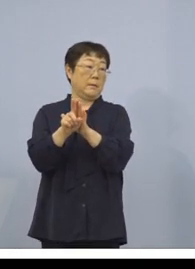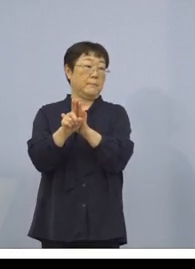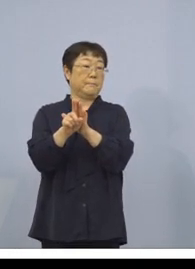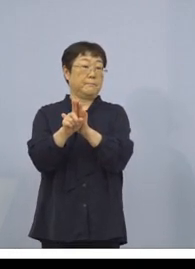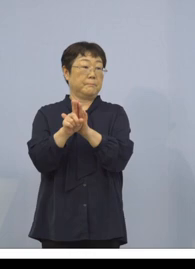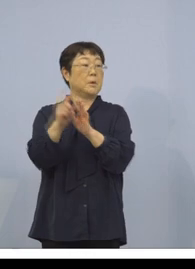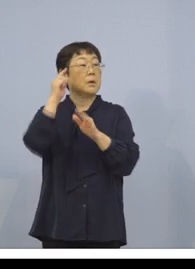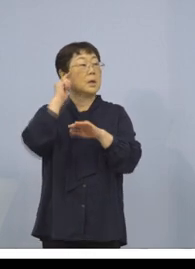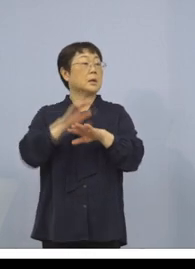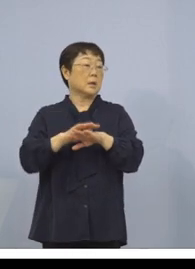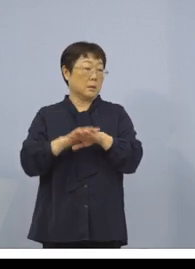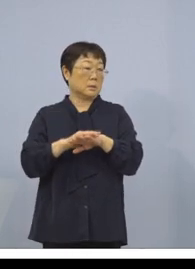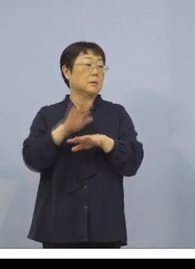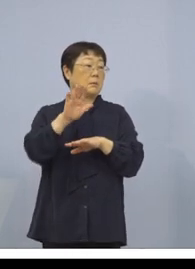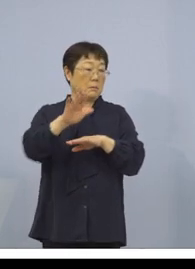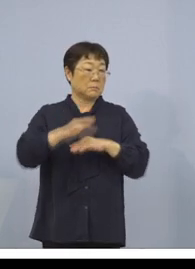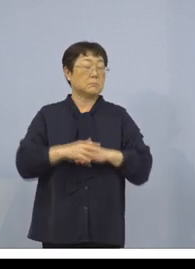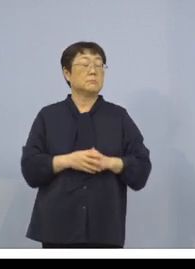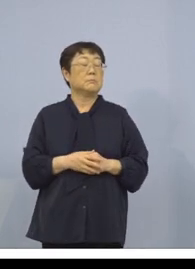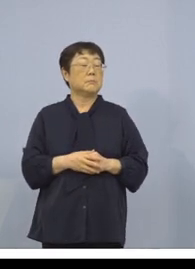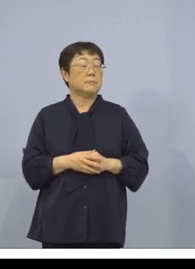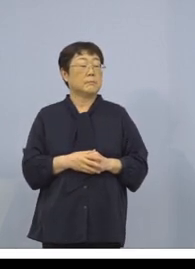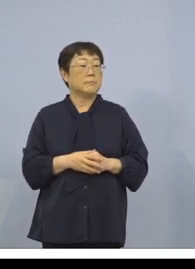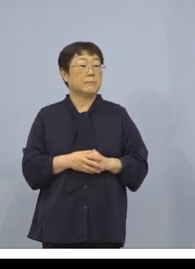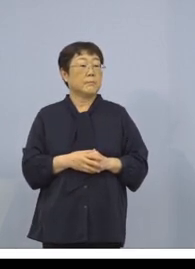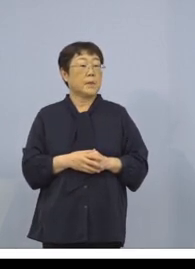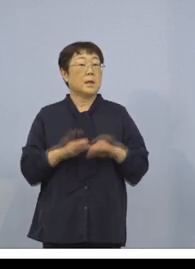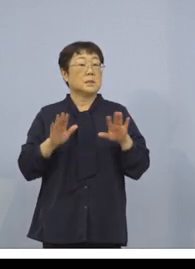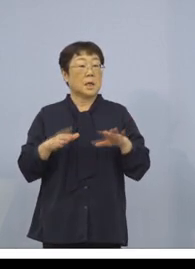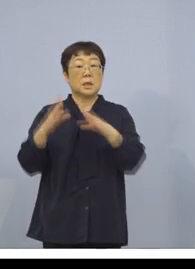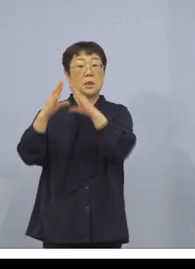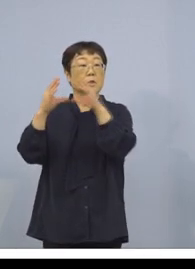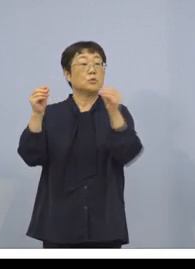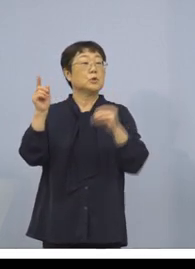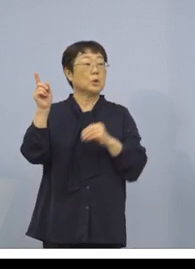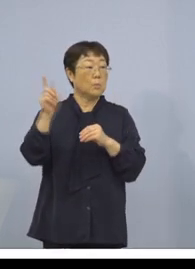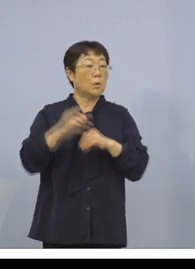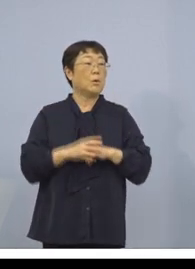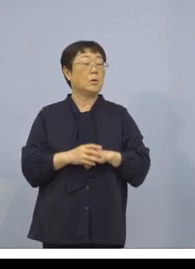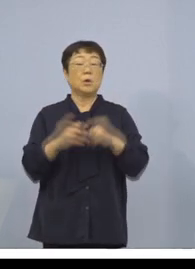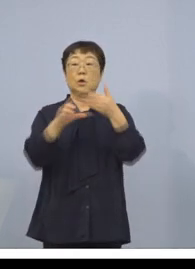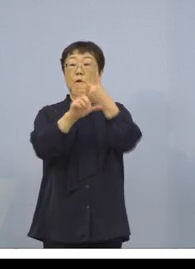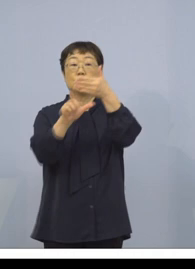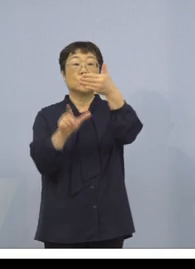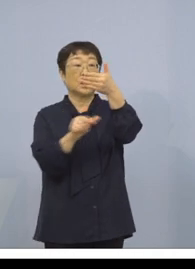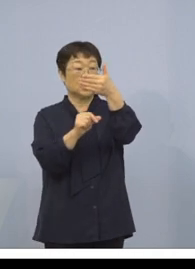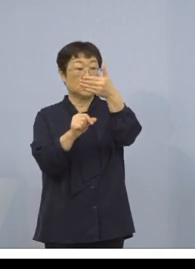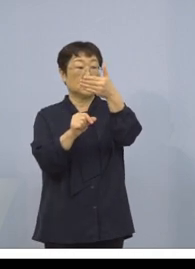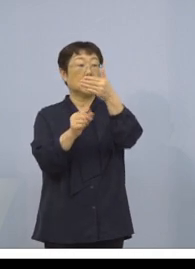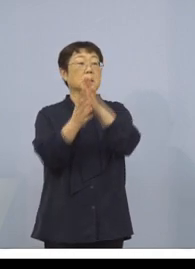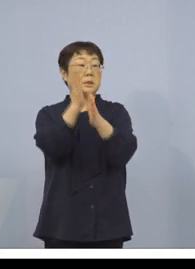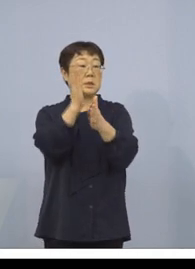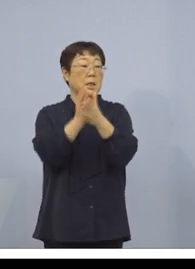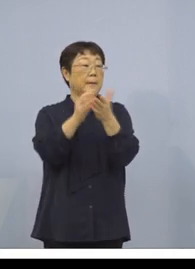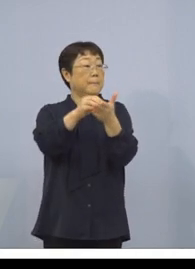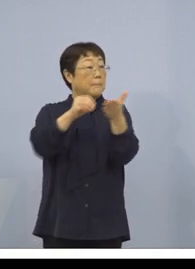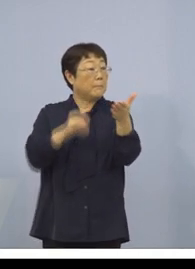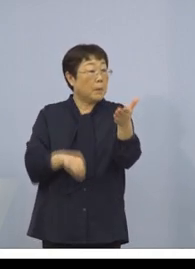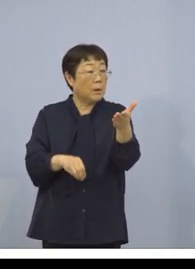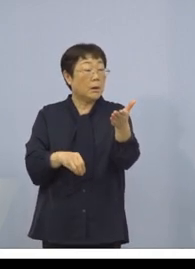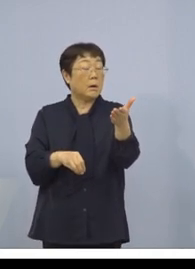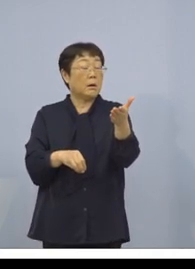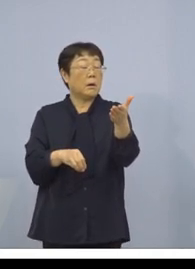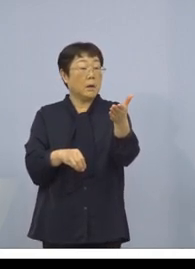で組んでおりました。で、最近国もですね、9月に一度取りやめる